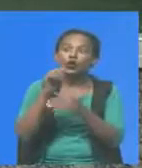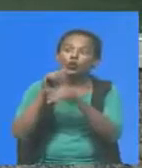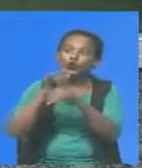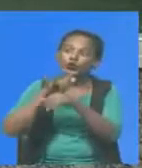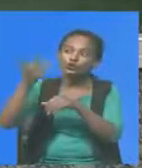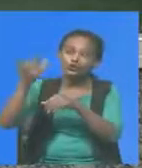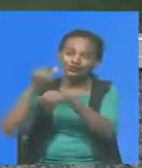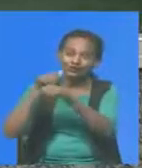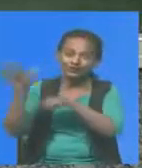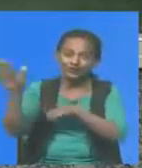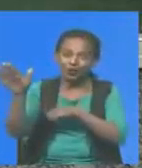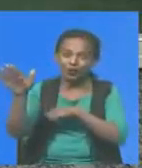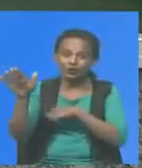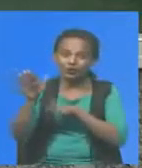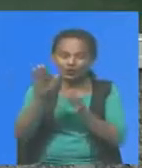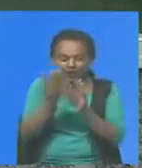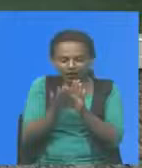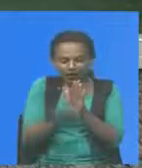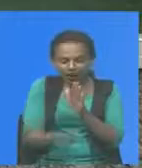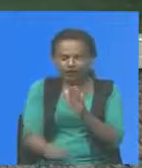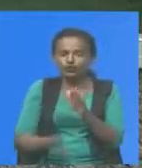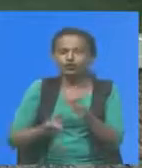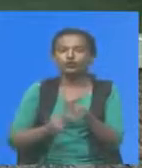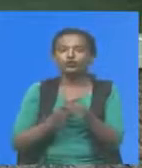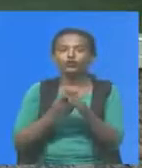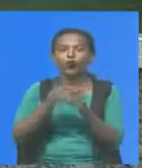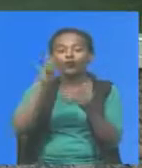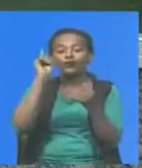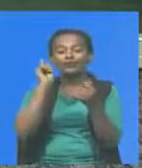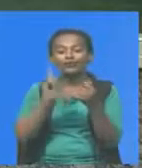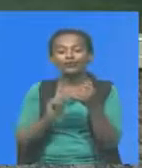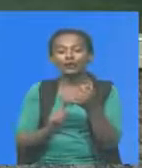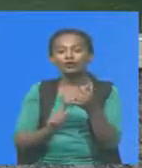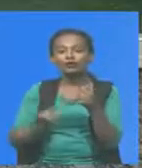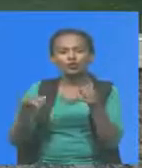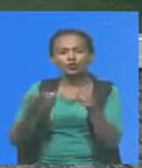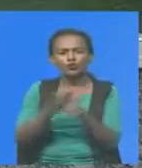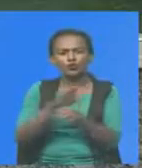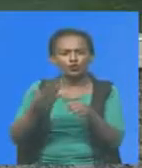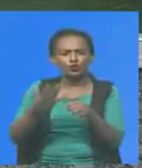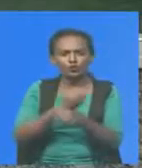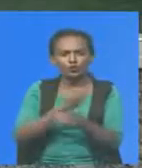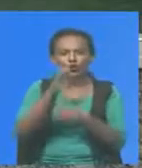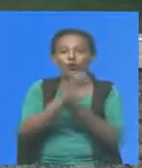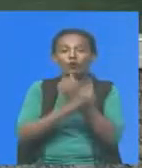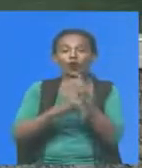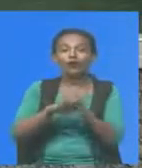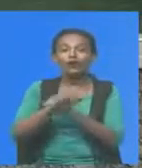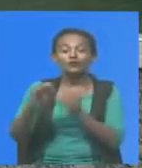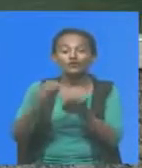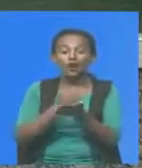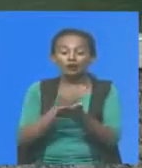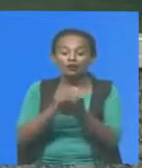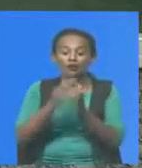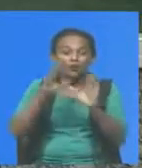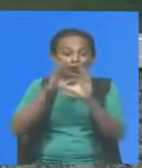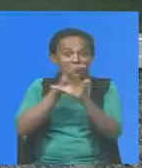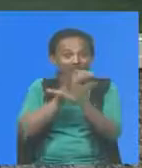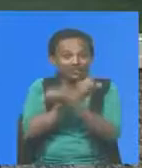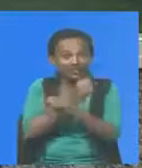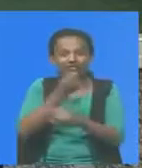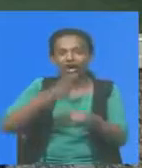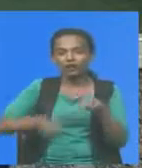የሚልኳቸውን ሸቀጦች ከታች ጀምሮ እስከ መጨረሻው ሙሉ ለሙሉ በአገር ውስጥ አምርተው መጨረስ